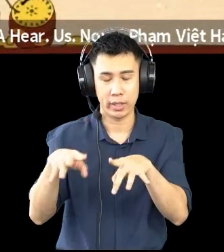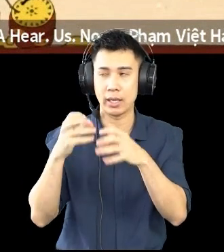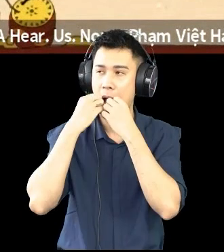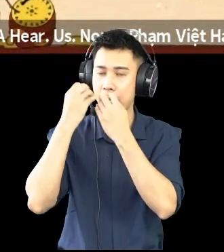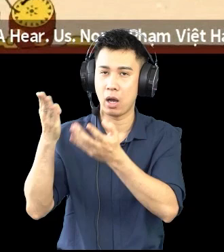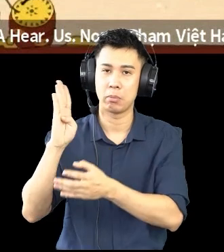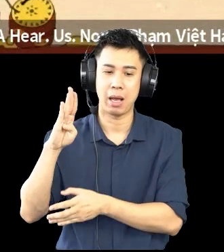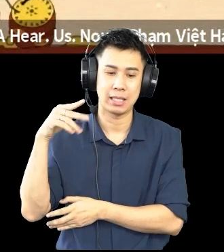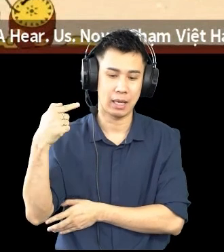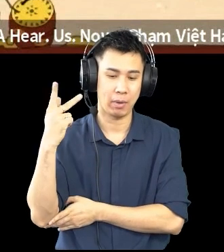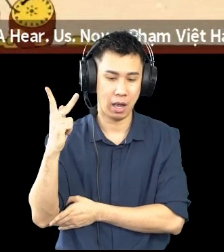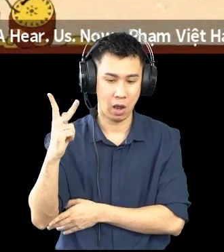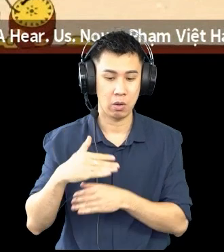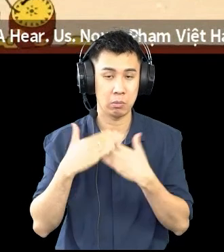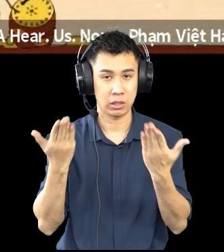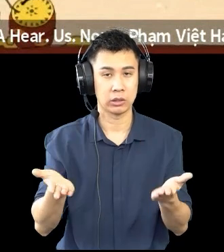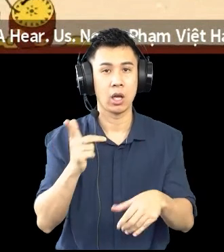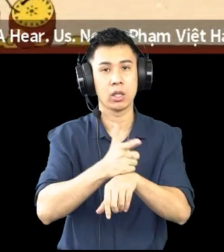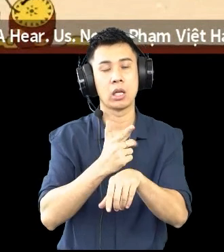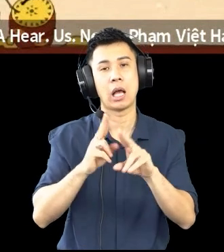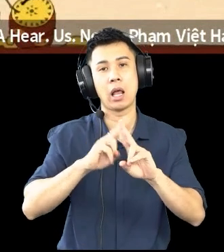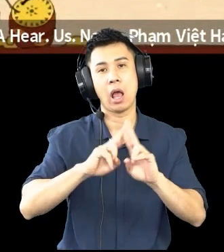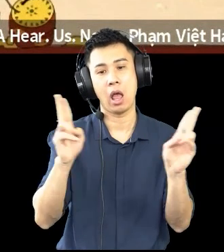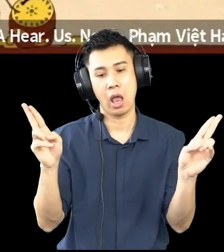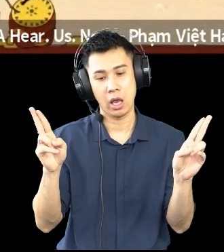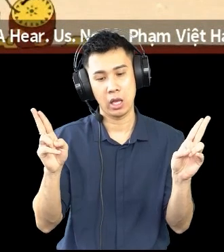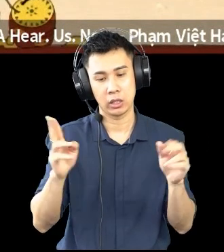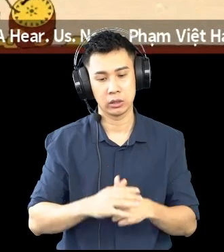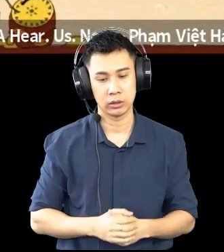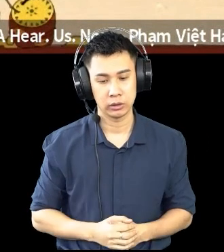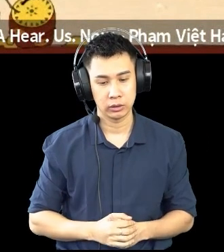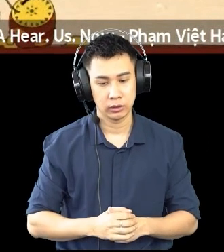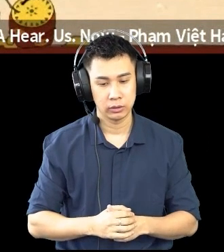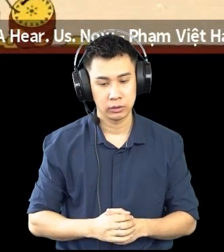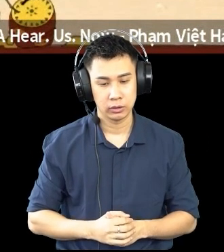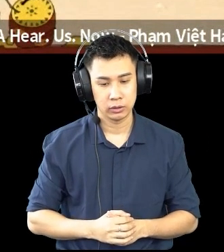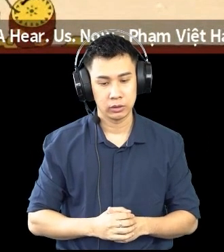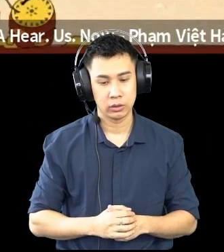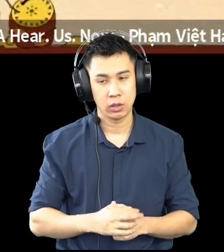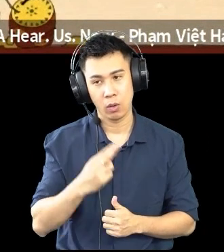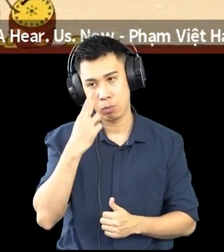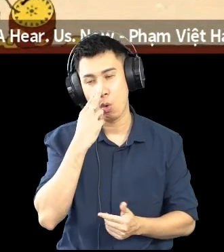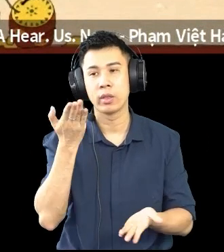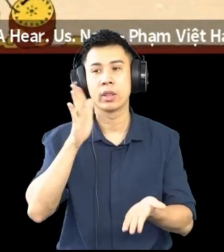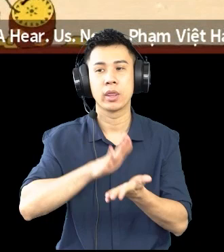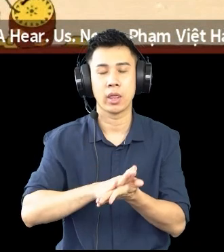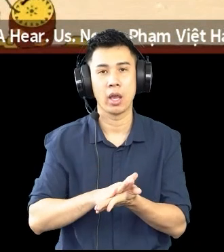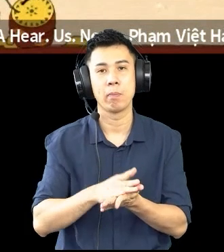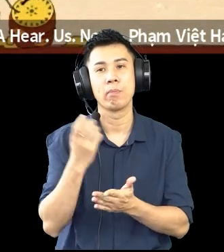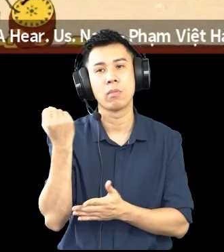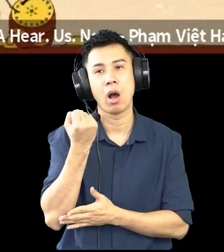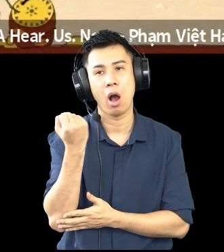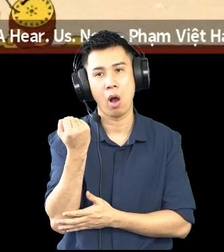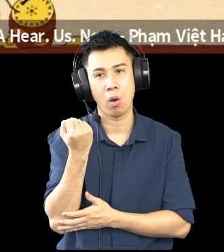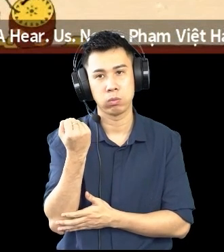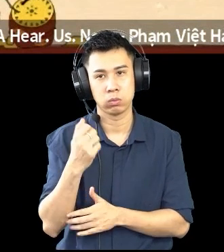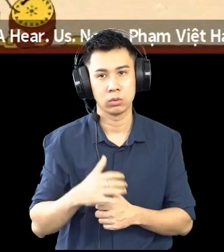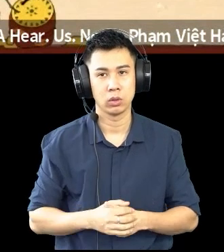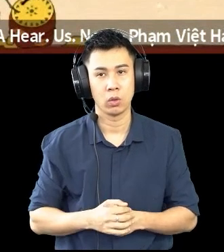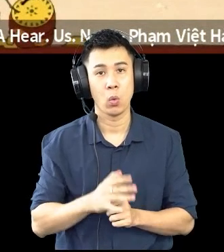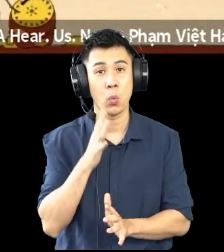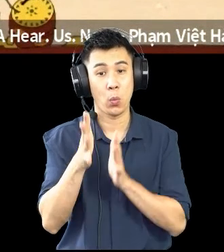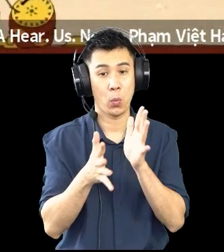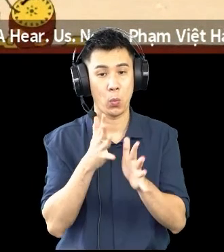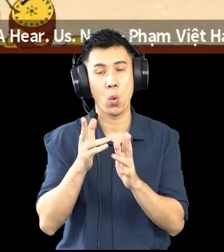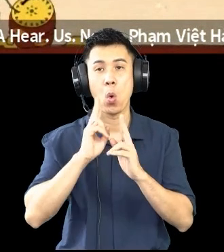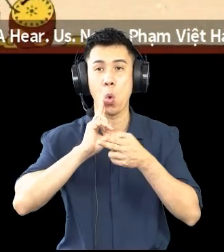giám khảo. Thì mình chắc là thời gian của mình đã hết rồi, nhưng mà có một câu này thì chắc là mình Hải có thể trả lời nhanh luôn cho các anh chị là cái ngôn ngữ